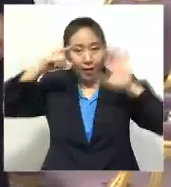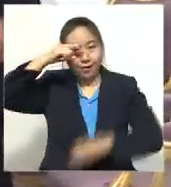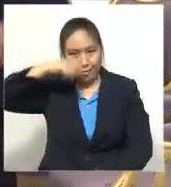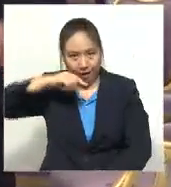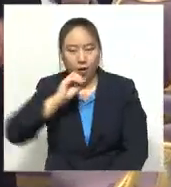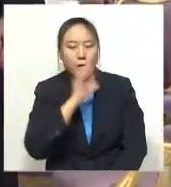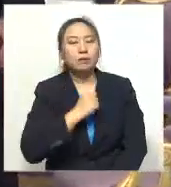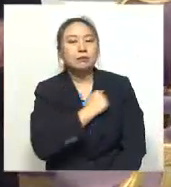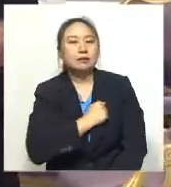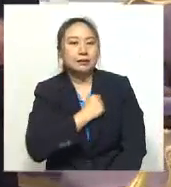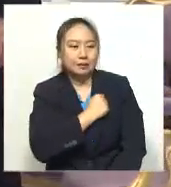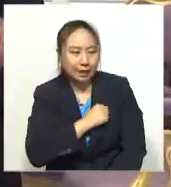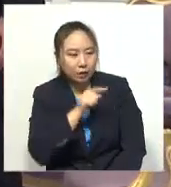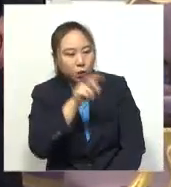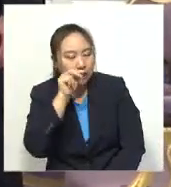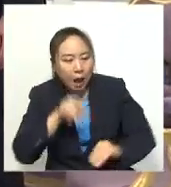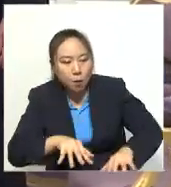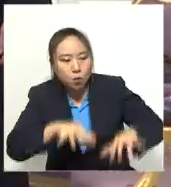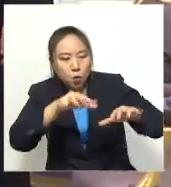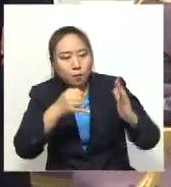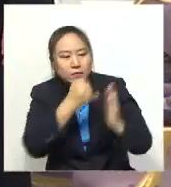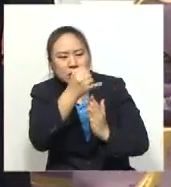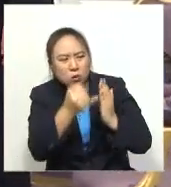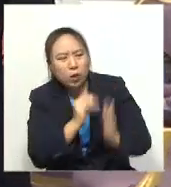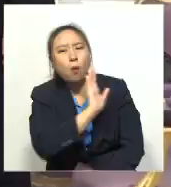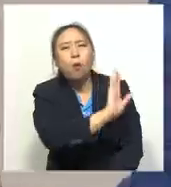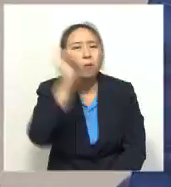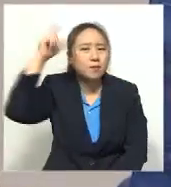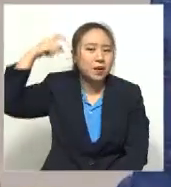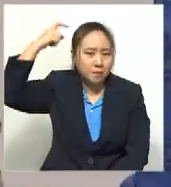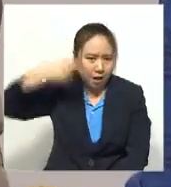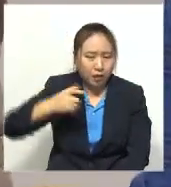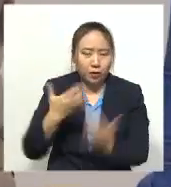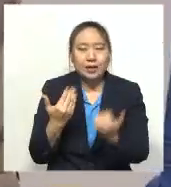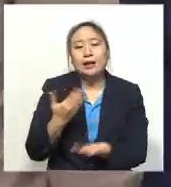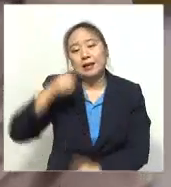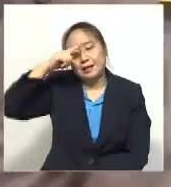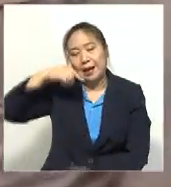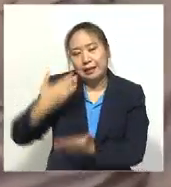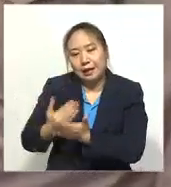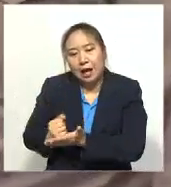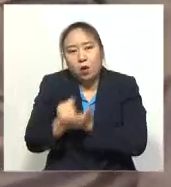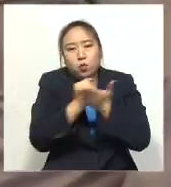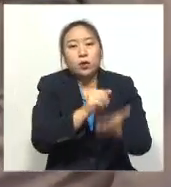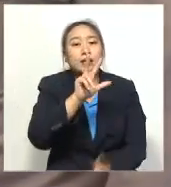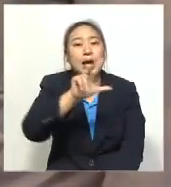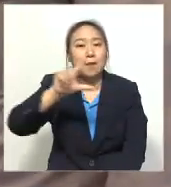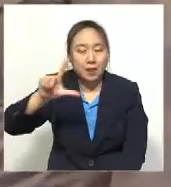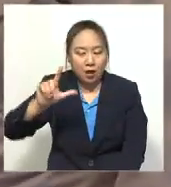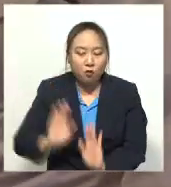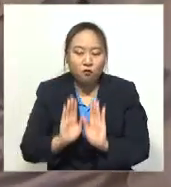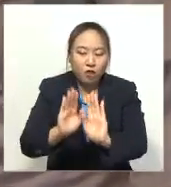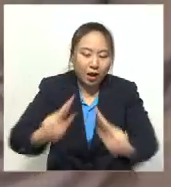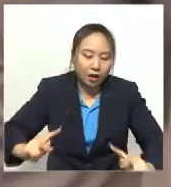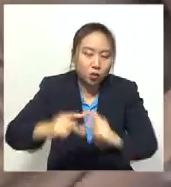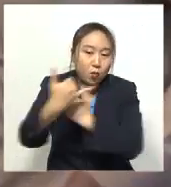แสดงความเสียใจต่อสถานการณ์อุทกภัยในหลายพื้นที่ของเมียนมาเบื้องต้นไทยมอบเงินช่วยเหลือ3ล้านบาทผ่านกระทรวงการต่าง